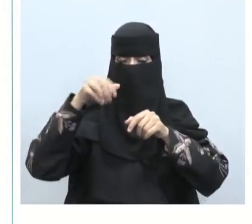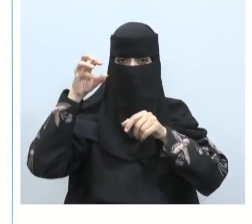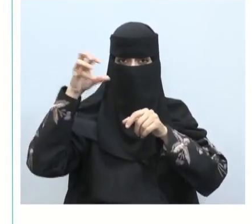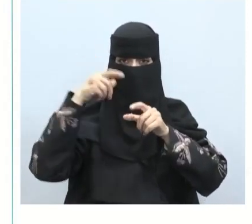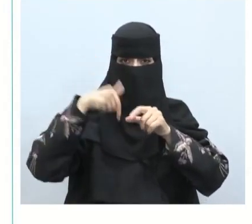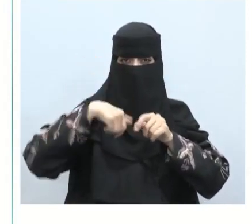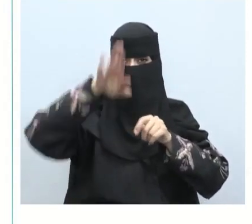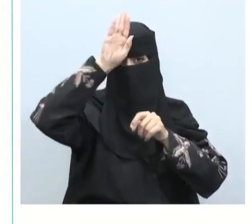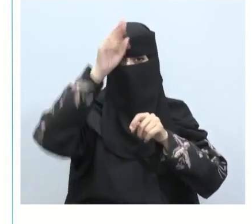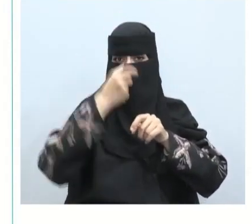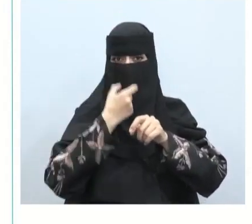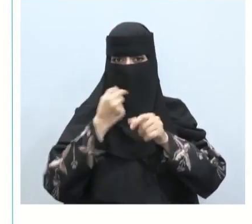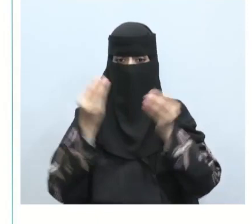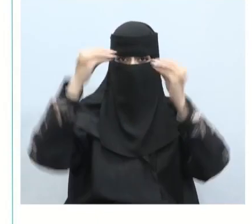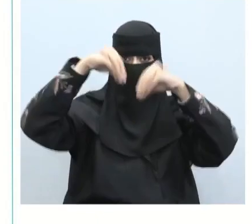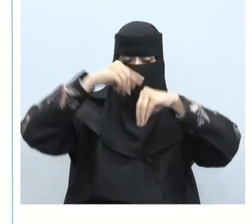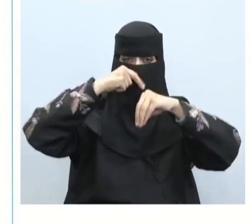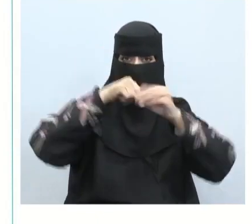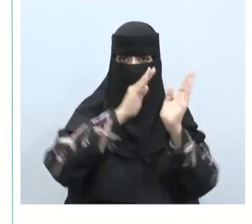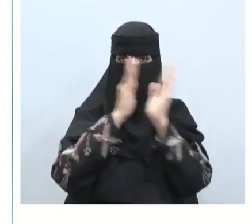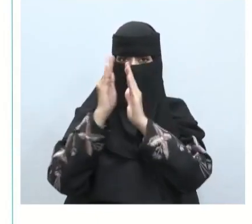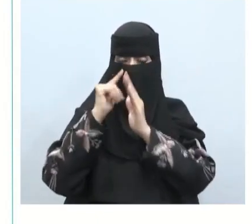سلمان وادراجها في الملف